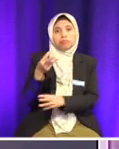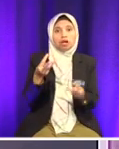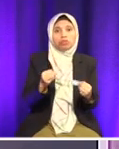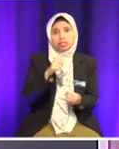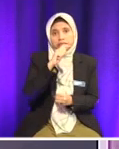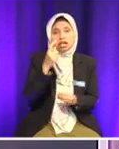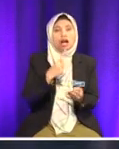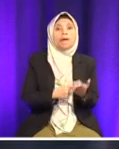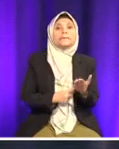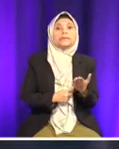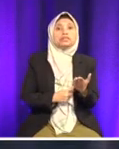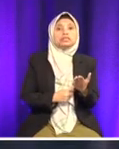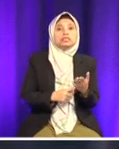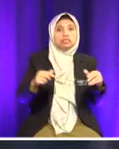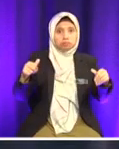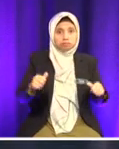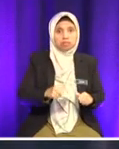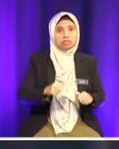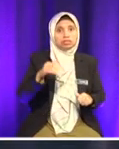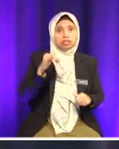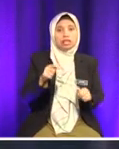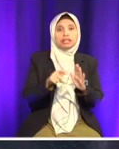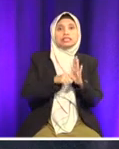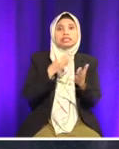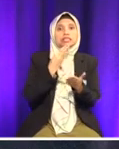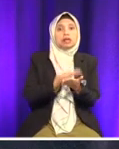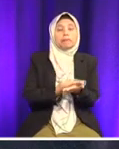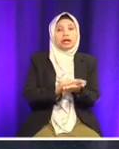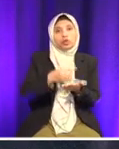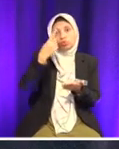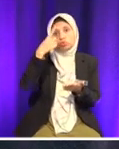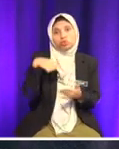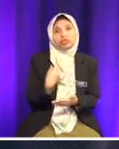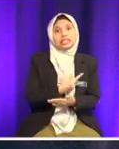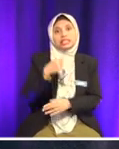agak-agaknya apa kah amalan yang terbaik untuk kita